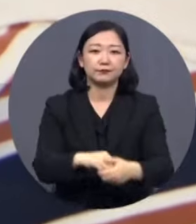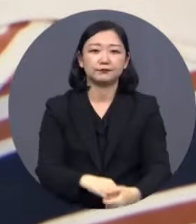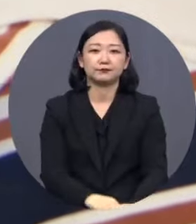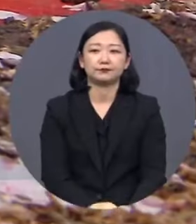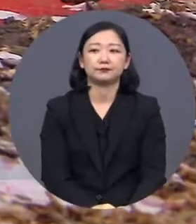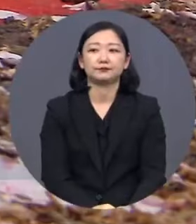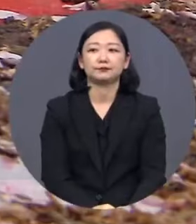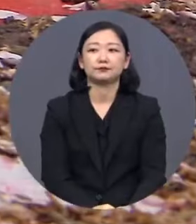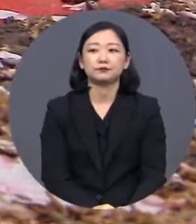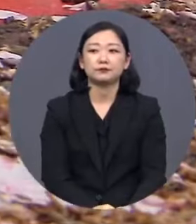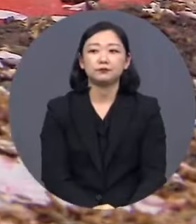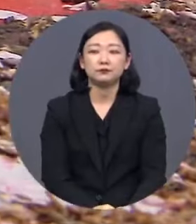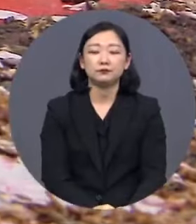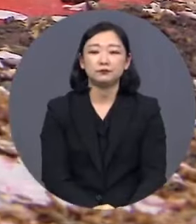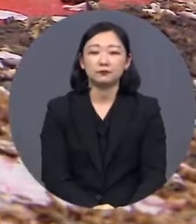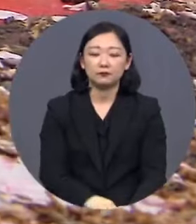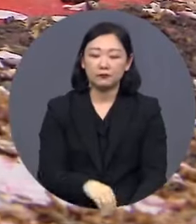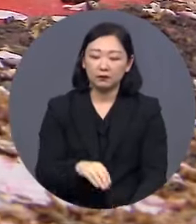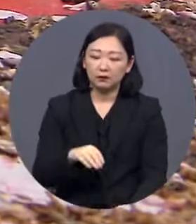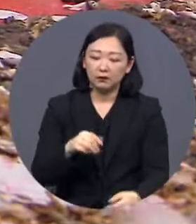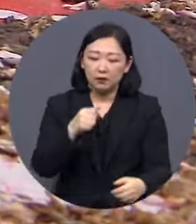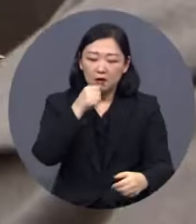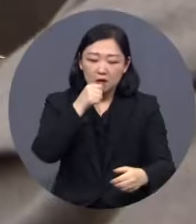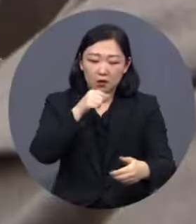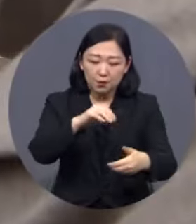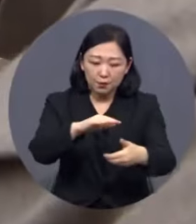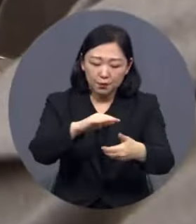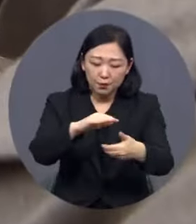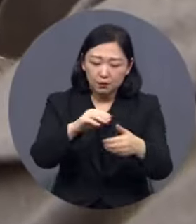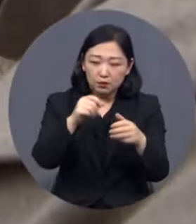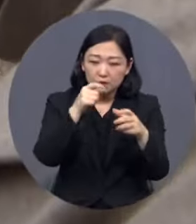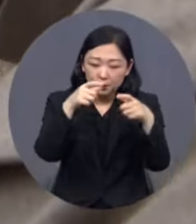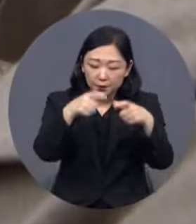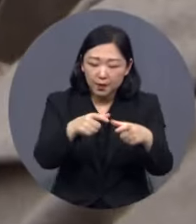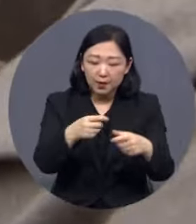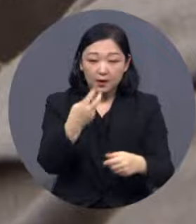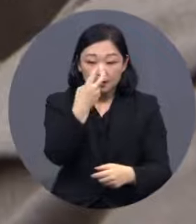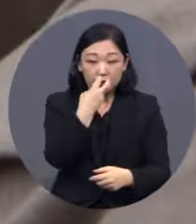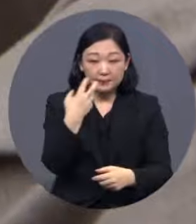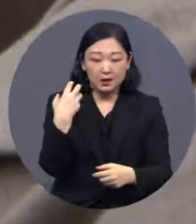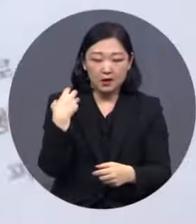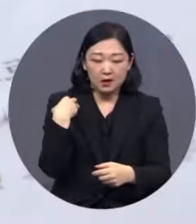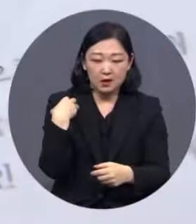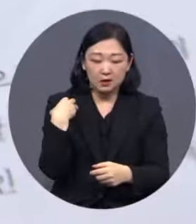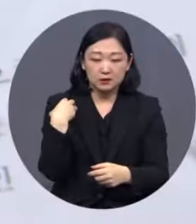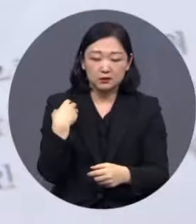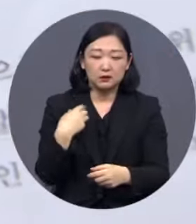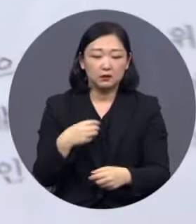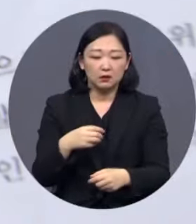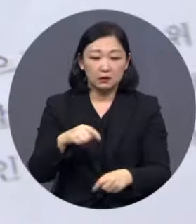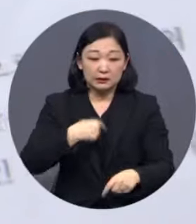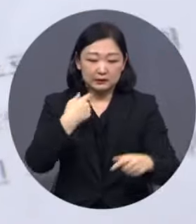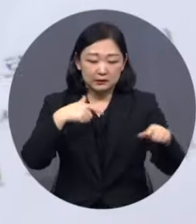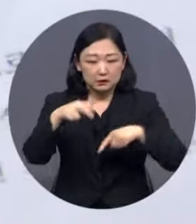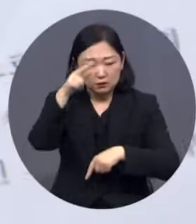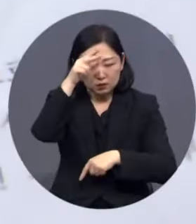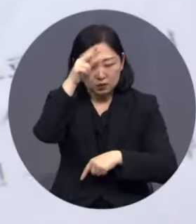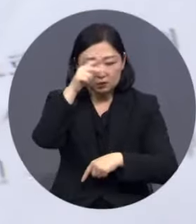들러져 있더라고요. 임 씨는 맨홀 시설을 담당하는 자치경찰에 피해 신고와 보상을 요청했지만 돌아온